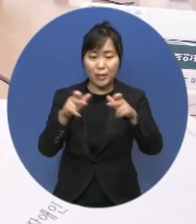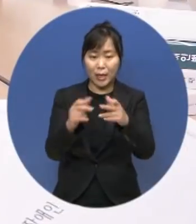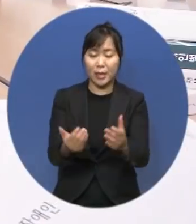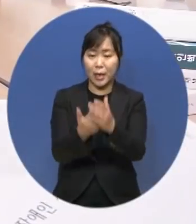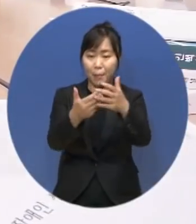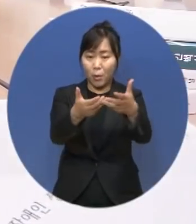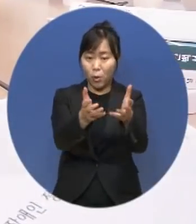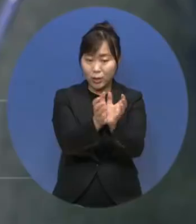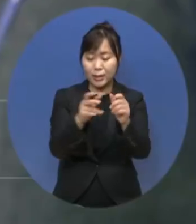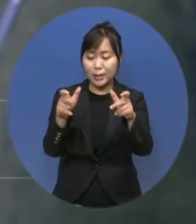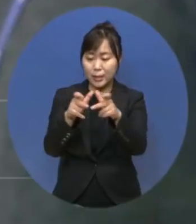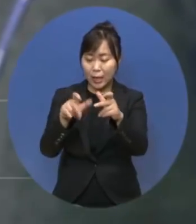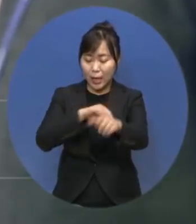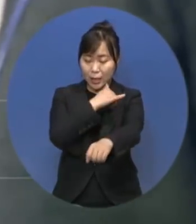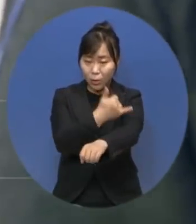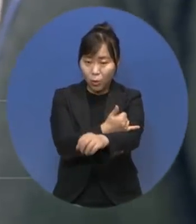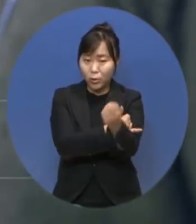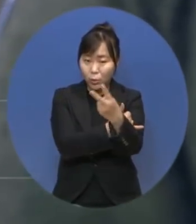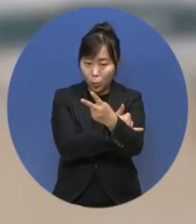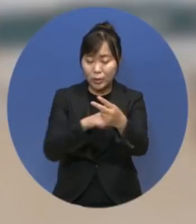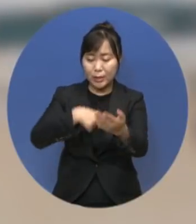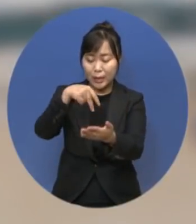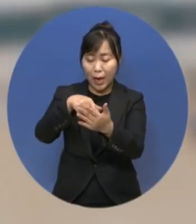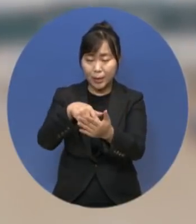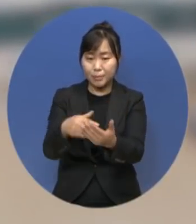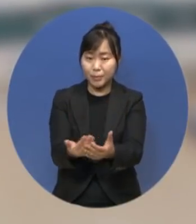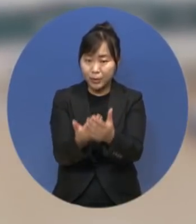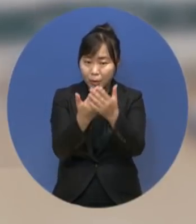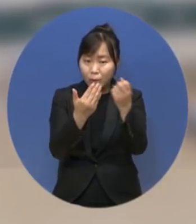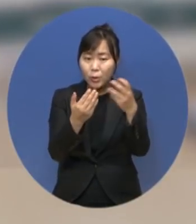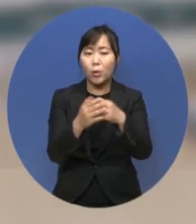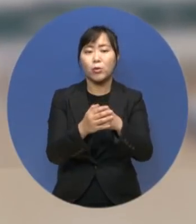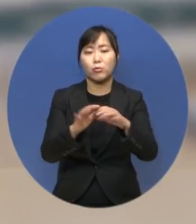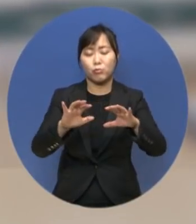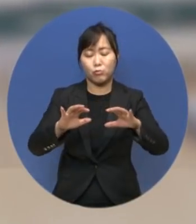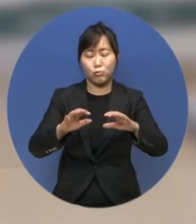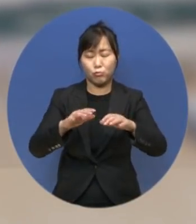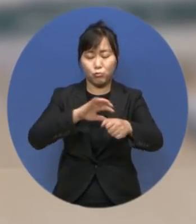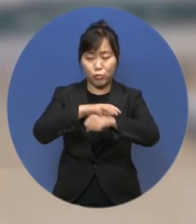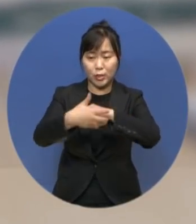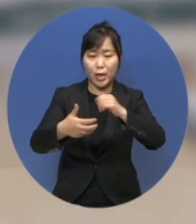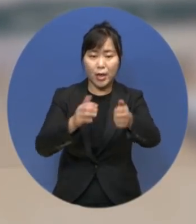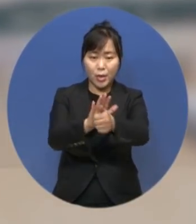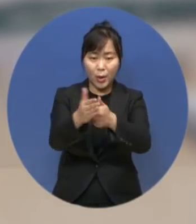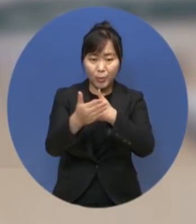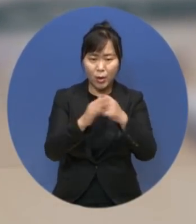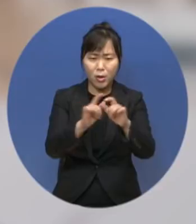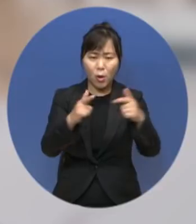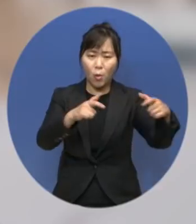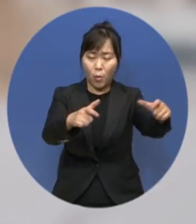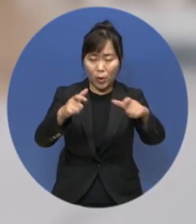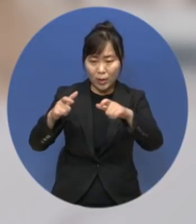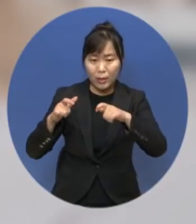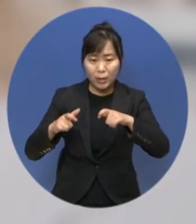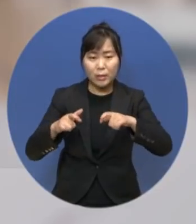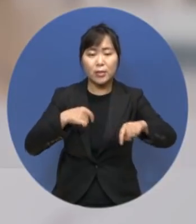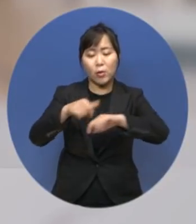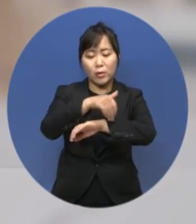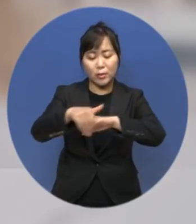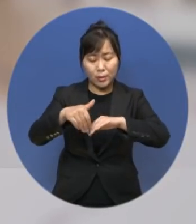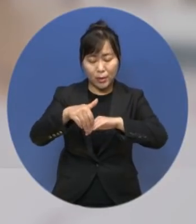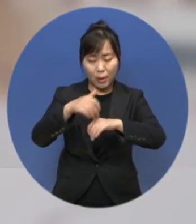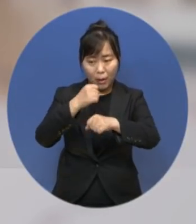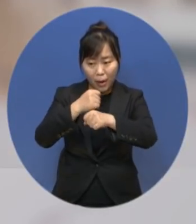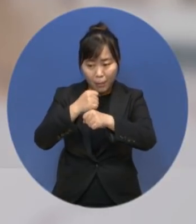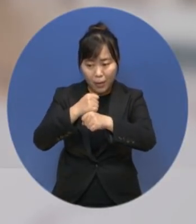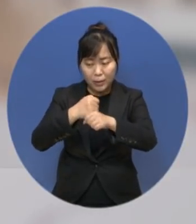한국장애인개발원은 장애인의 인권, 자립 증진, 국제협력 등 다양한 영역에서 정책개발 및